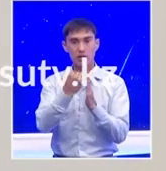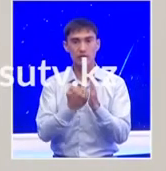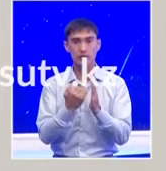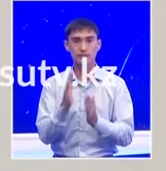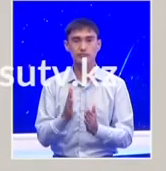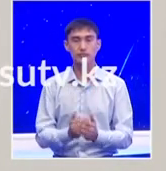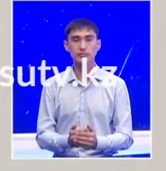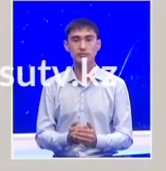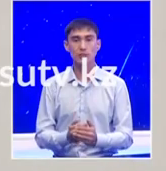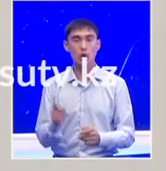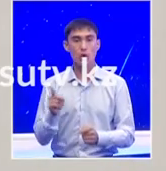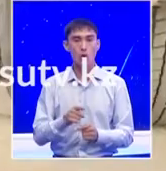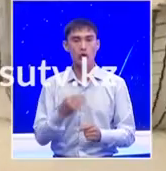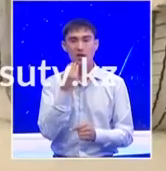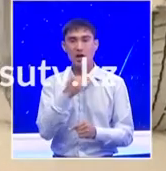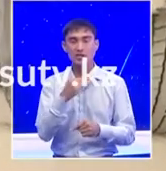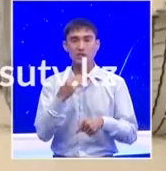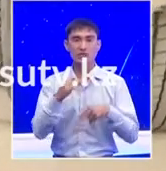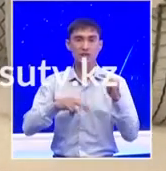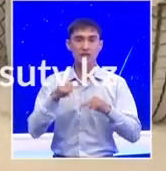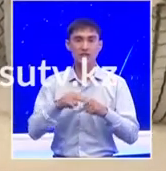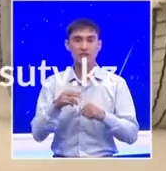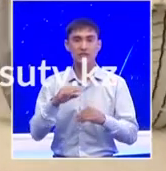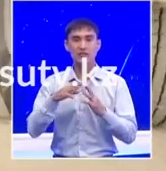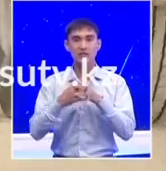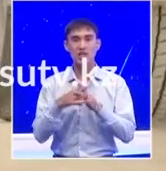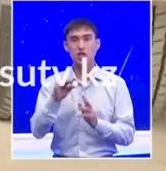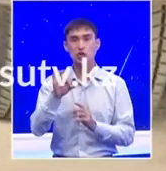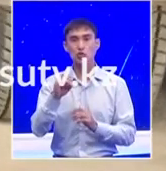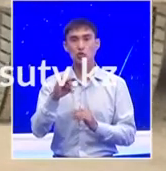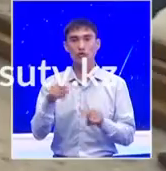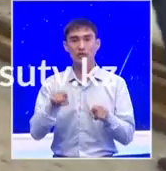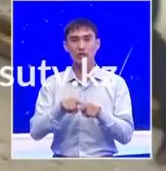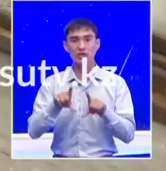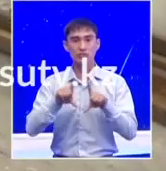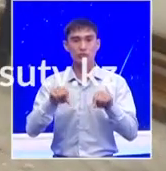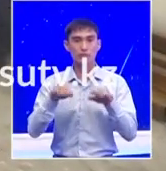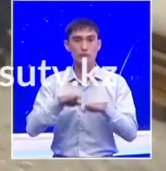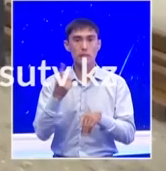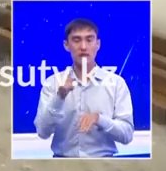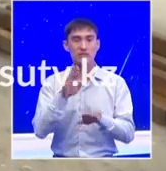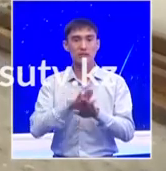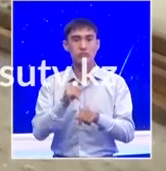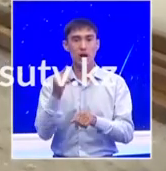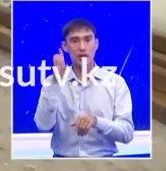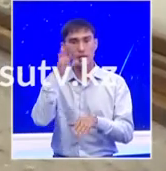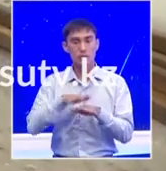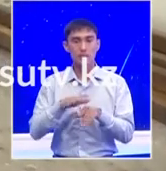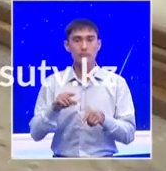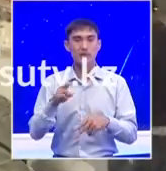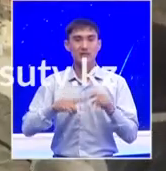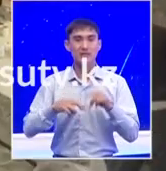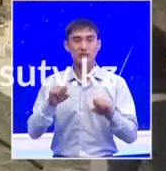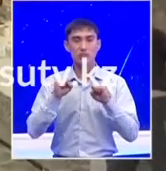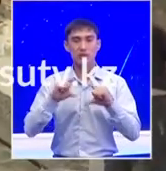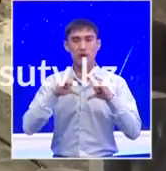Ход, темп и качество строительства ФОКа в селе Жансугуров также один из пунктов рабочей поездки первого заместителя акима. Строительство спортивного